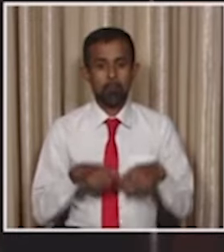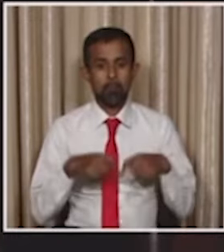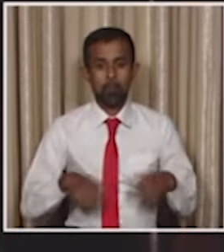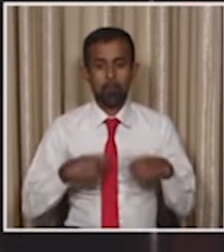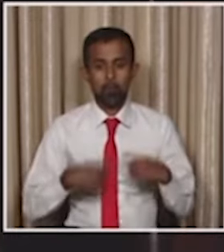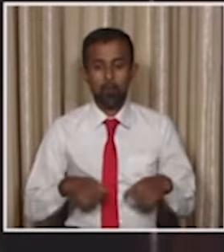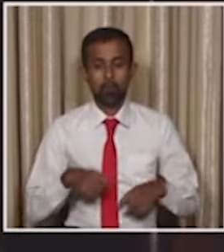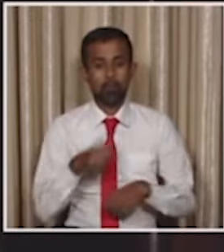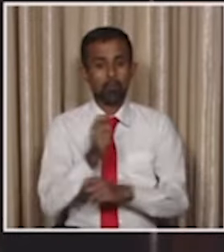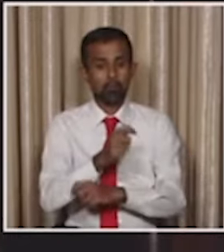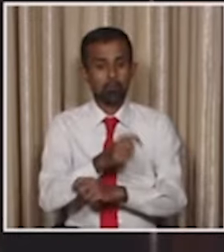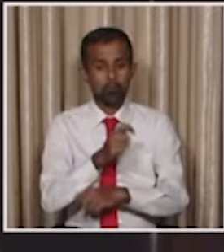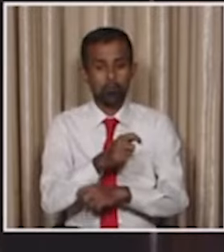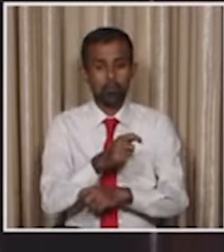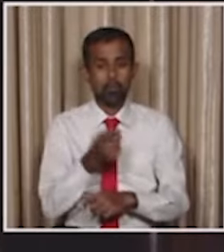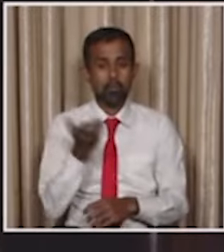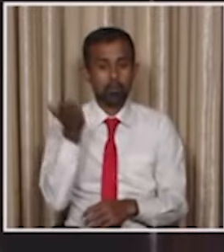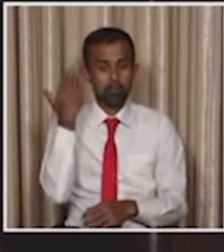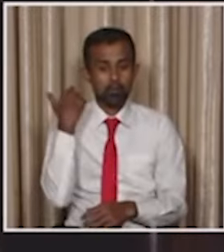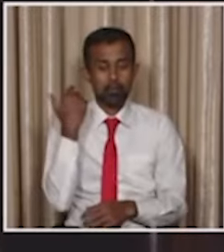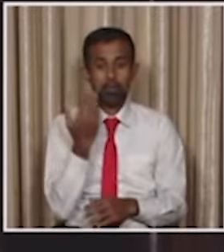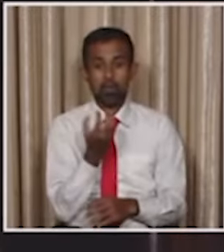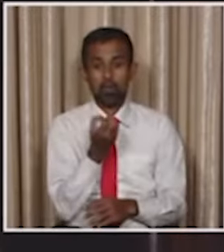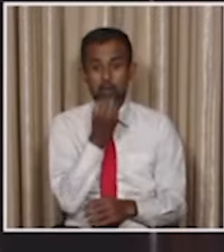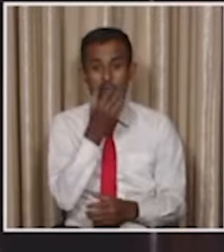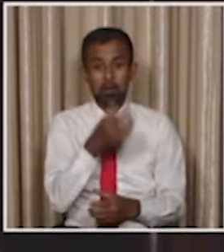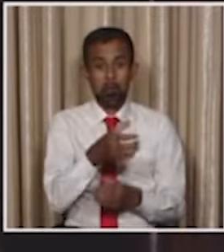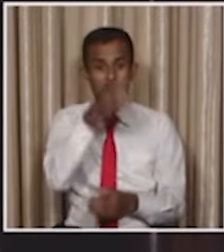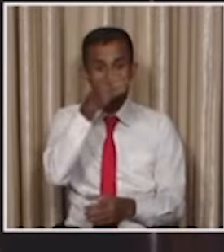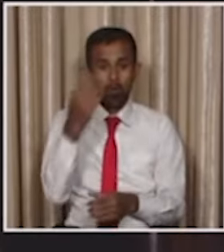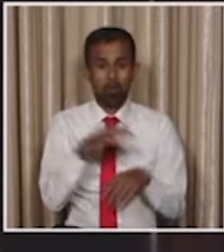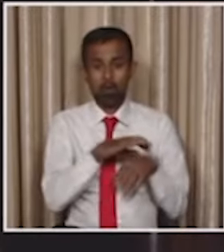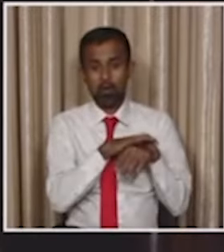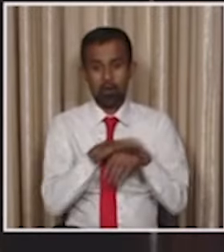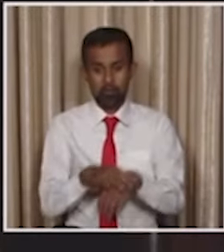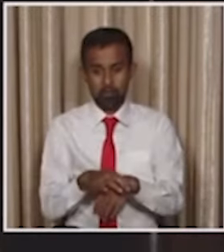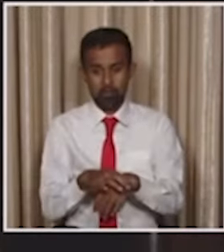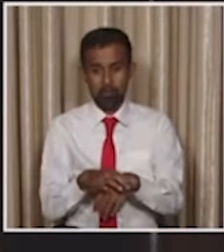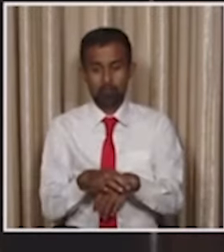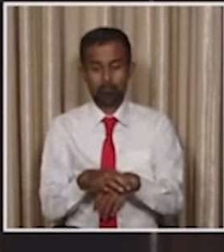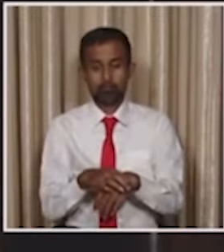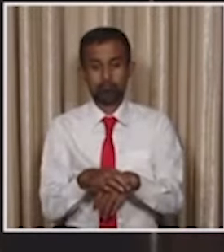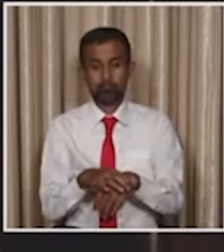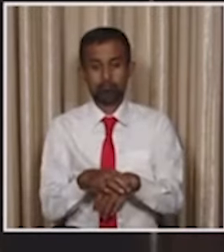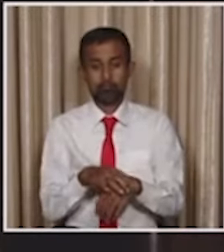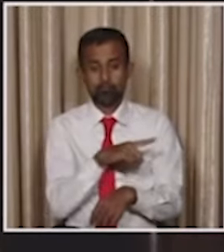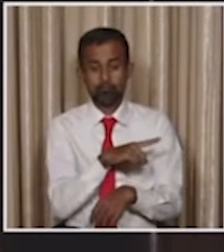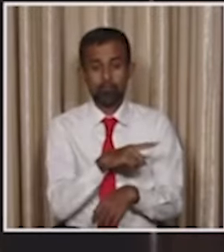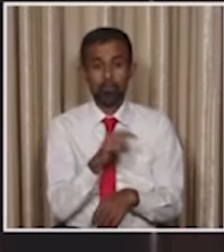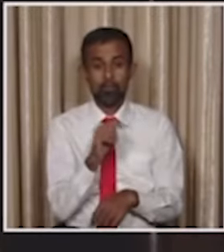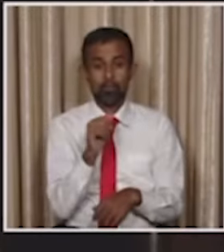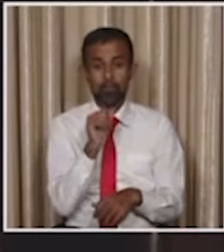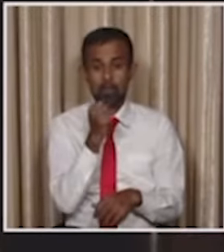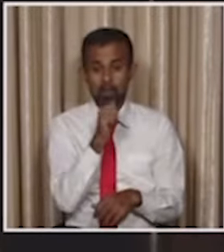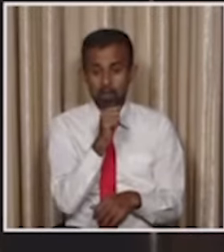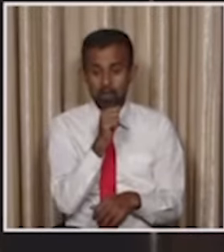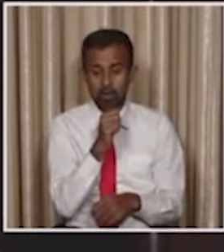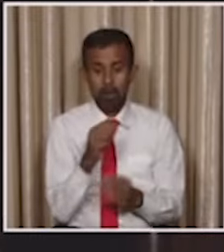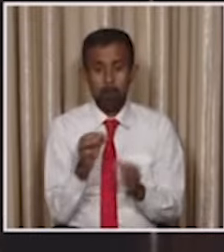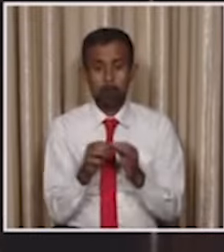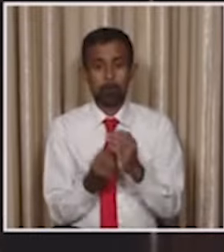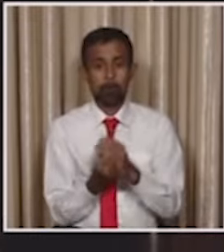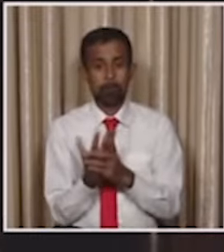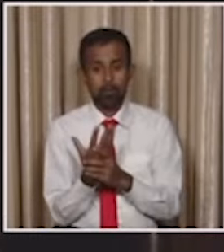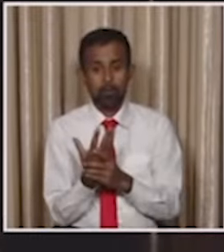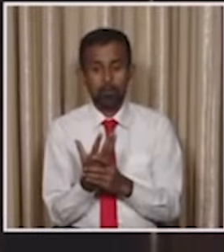සංගීත ප්‍රසංගවලට එදා නෙළුම් කුළුණ ළඟට ගෙනවා. නෙළුම් කුළුණ ළඟට ගෙනල්ලා එතන අරක්කු, ඒ වගේම බියර්, ඒ